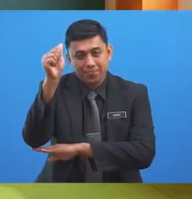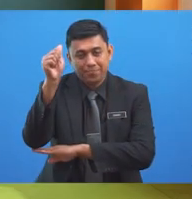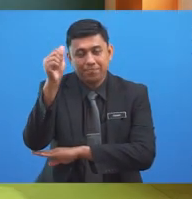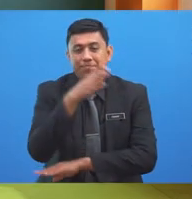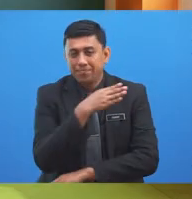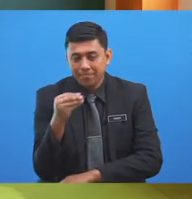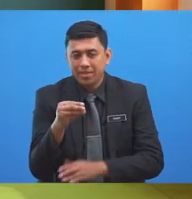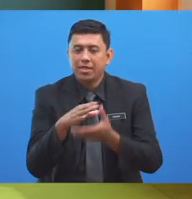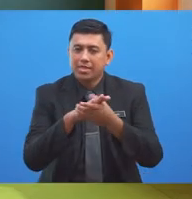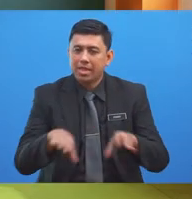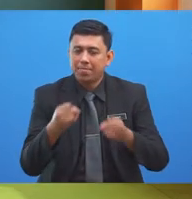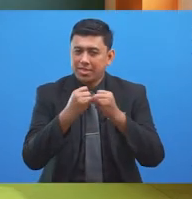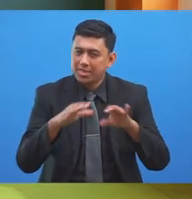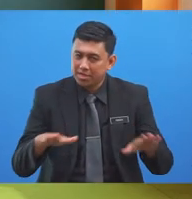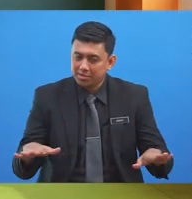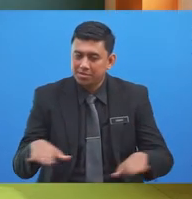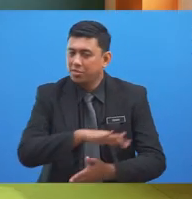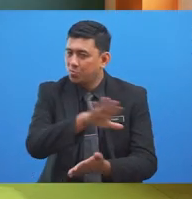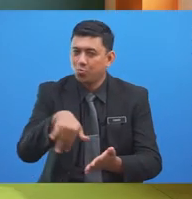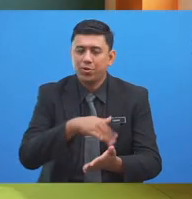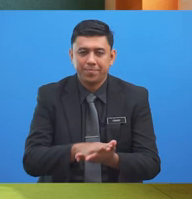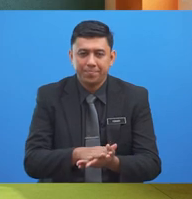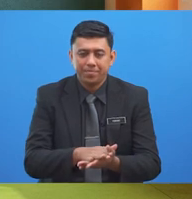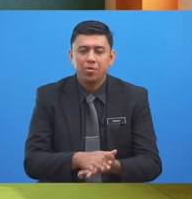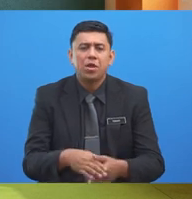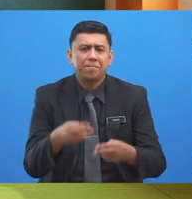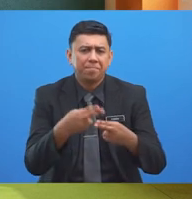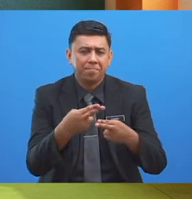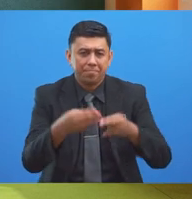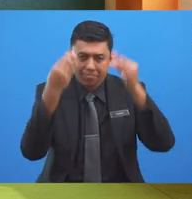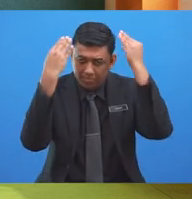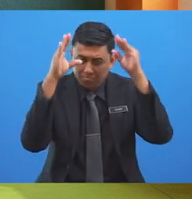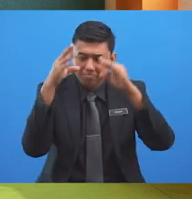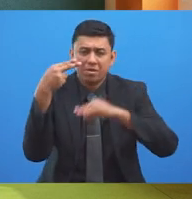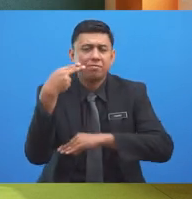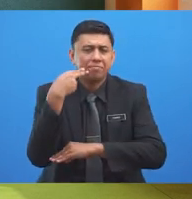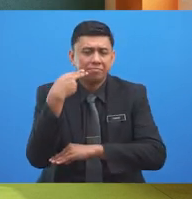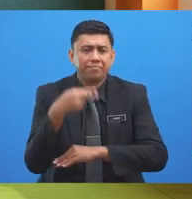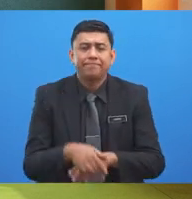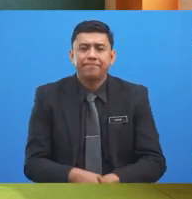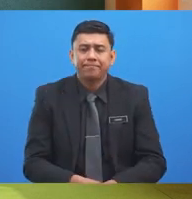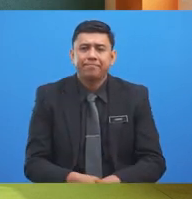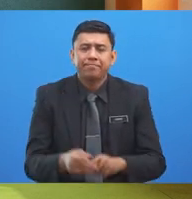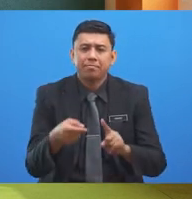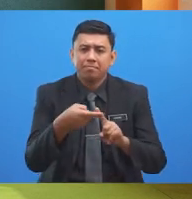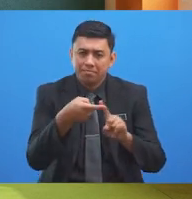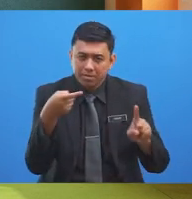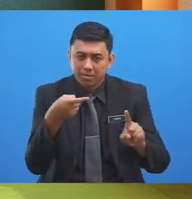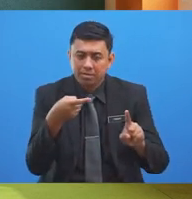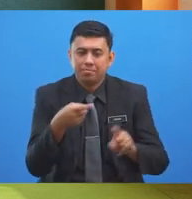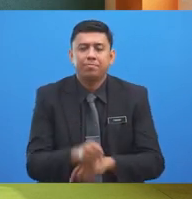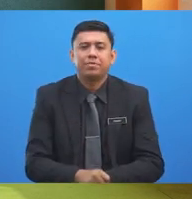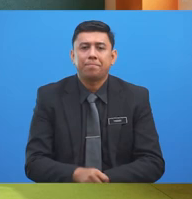Assalamualaikum dan selamat sejahtera semua. Saya Cikgu Nur Hashimah binti Muhammad dari